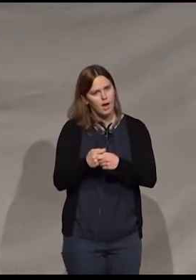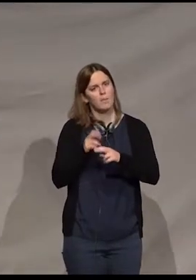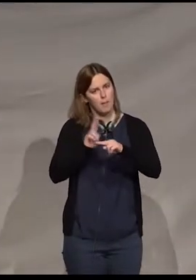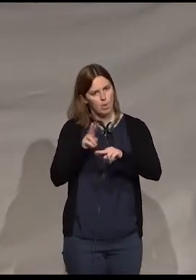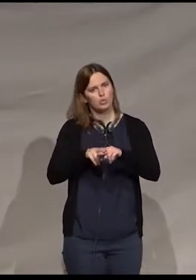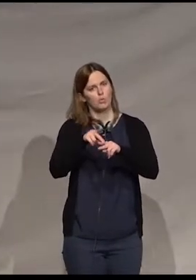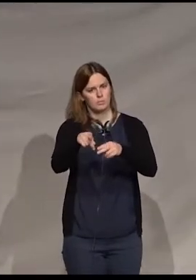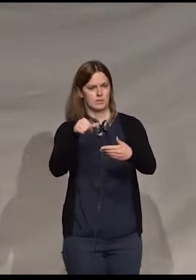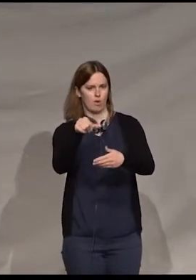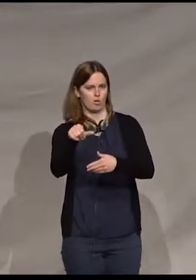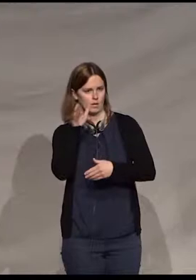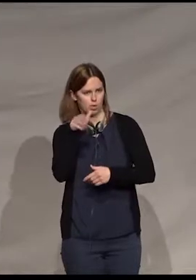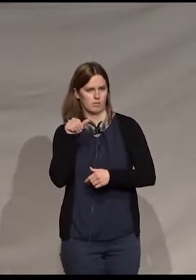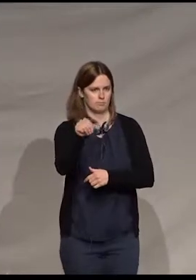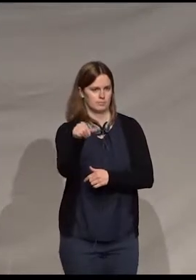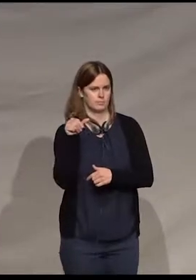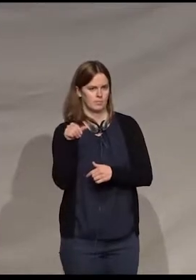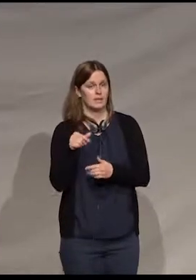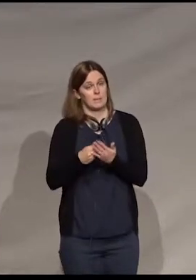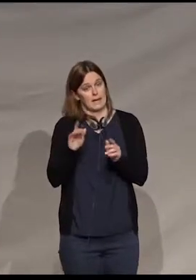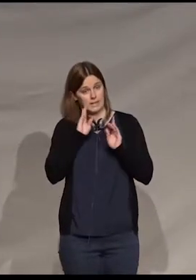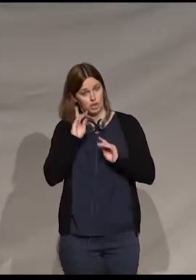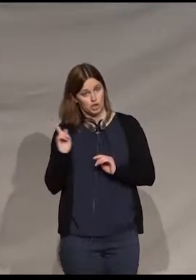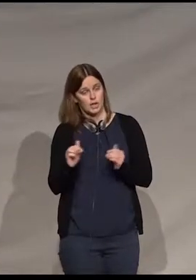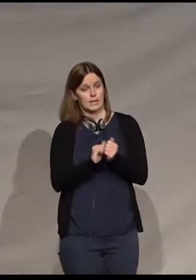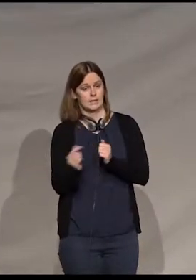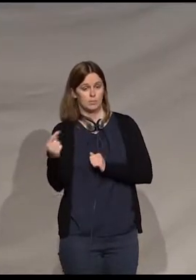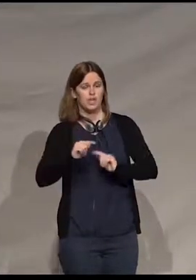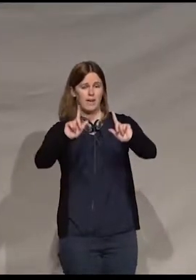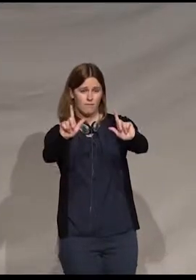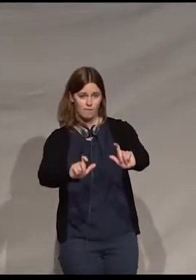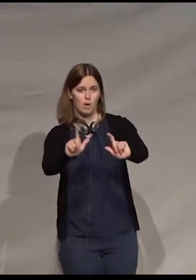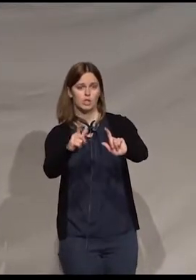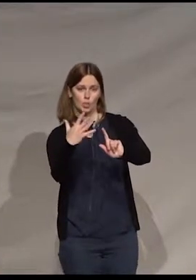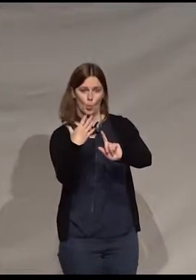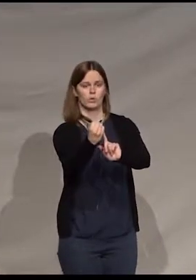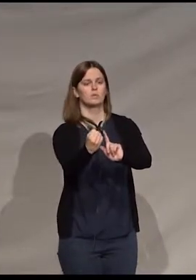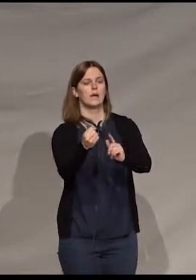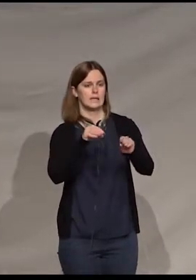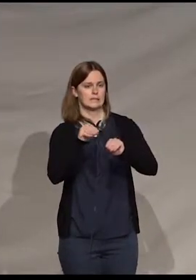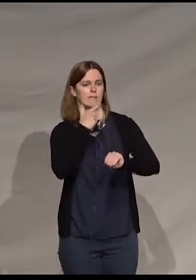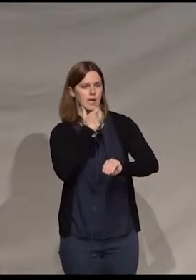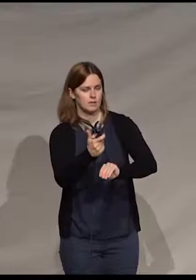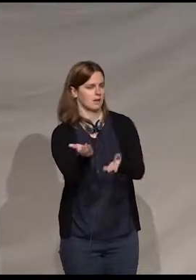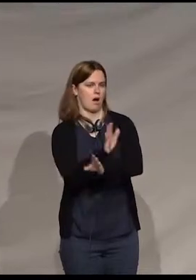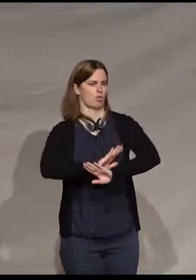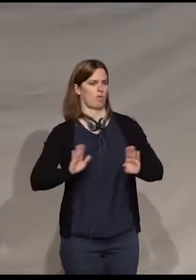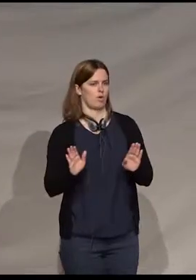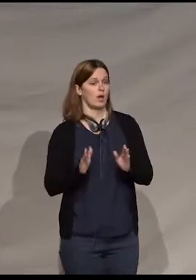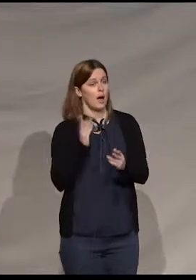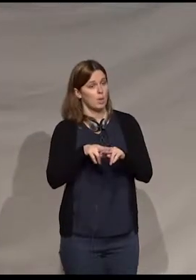a pečovatelům. To je ta chytrá asistence, jedna z novinek. Má plnit, vrátit člověku větší